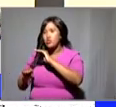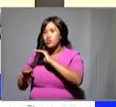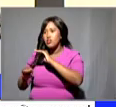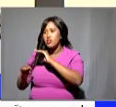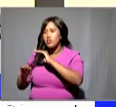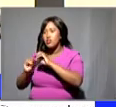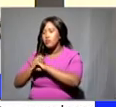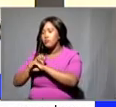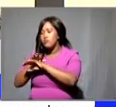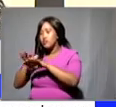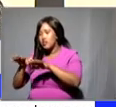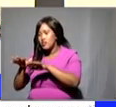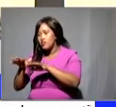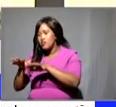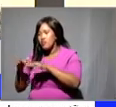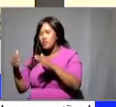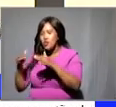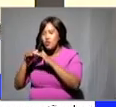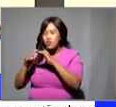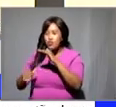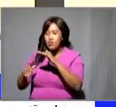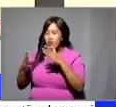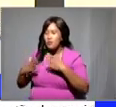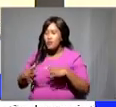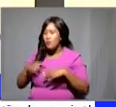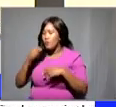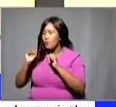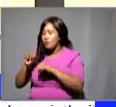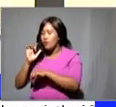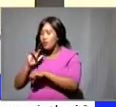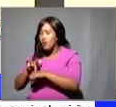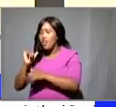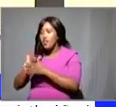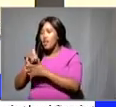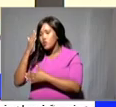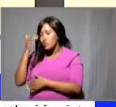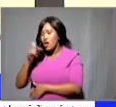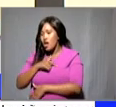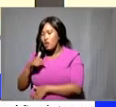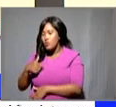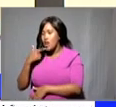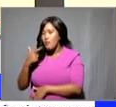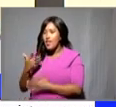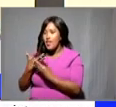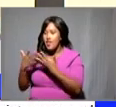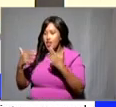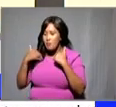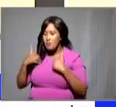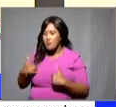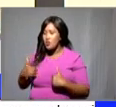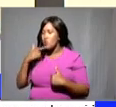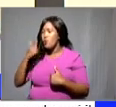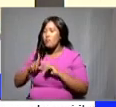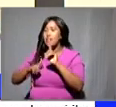transmission. Ukareduce adwalea ugegwatia. Na nikio turera mudu wothe umite especially kuria kurari